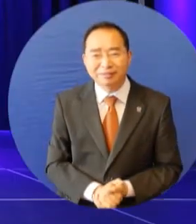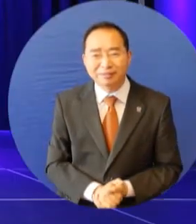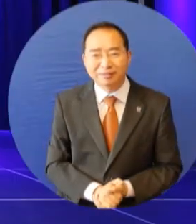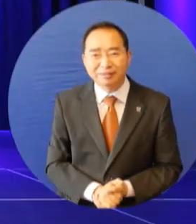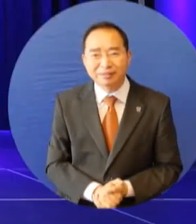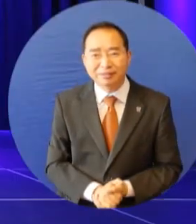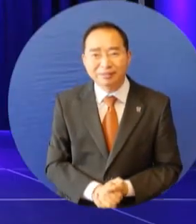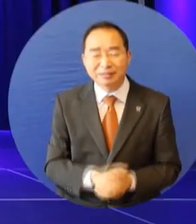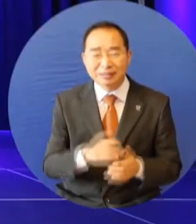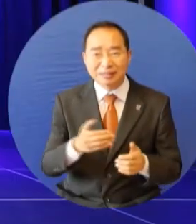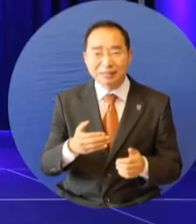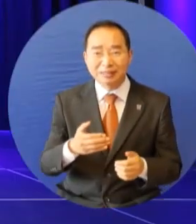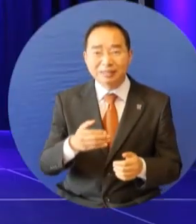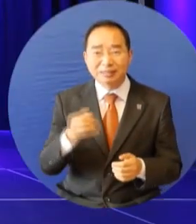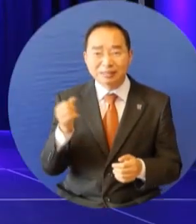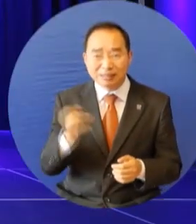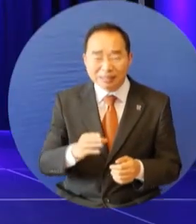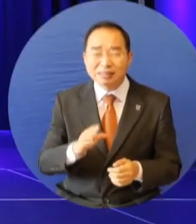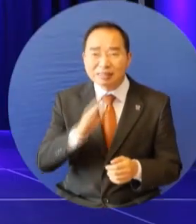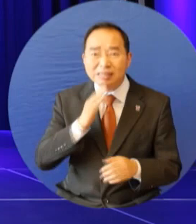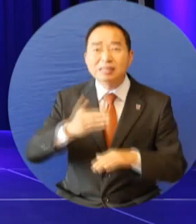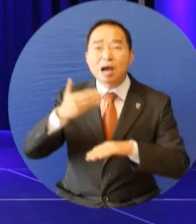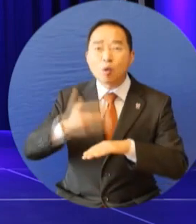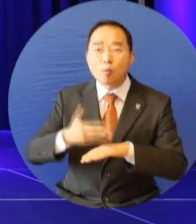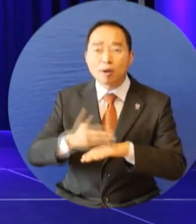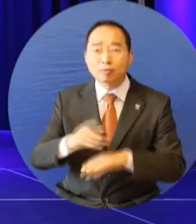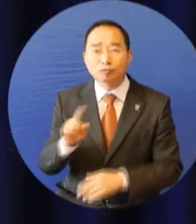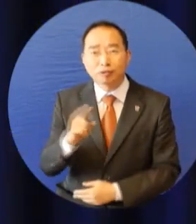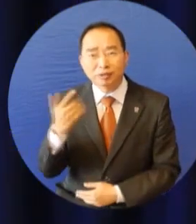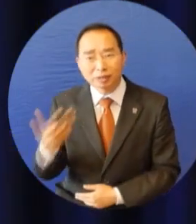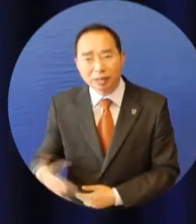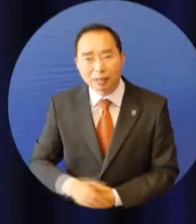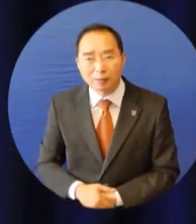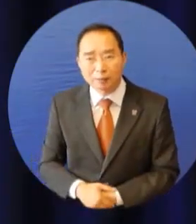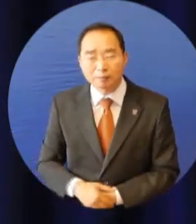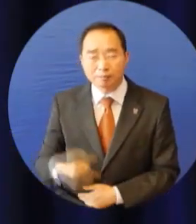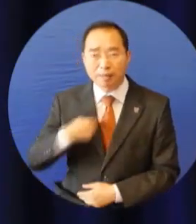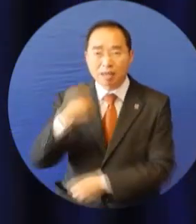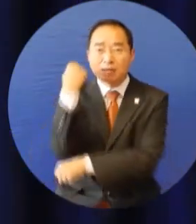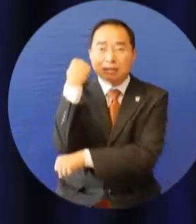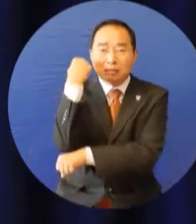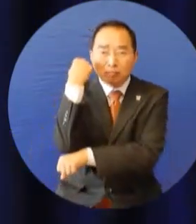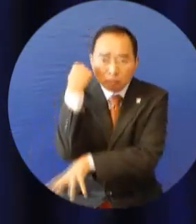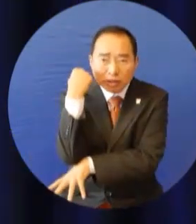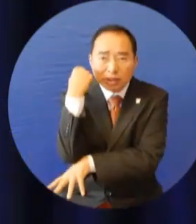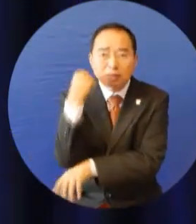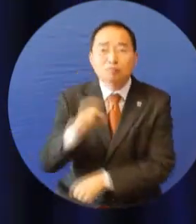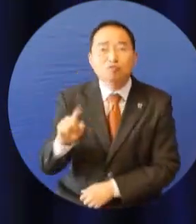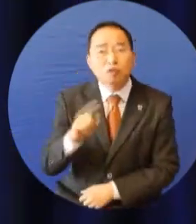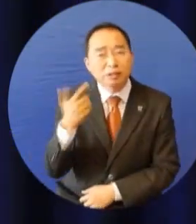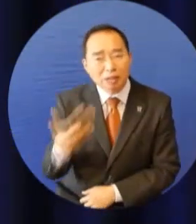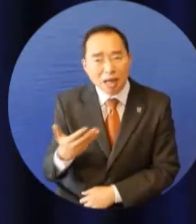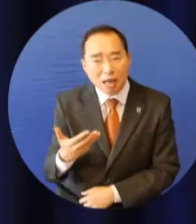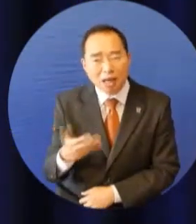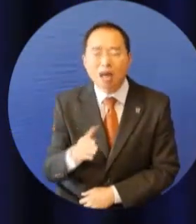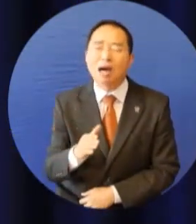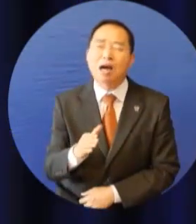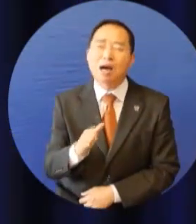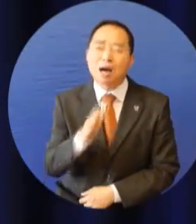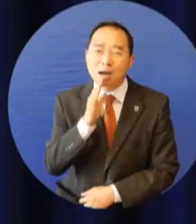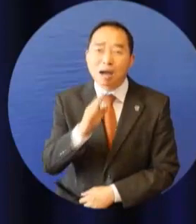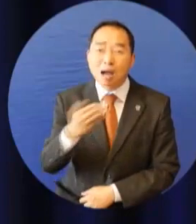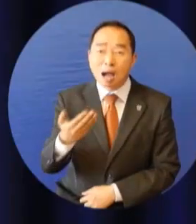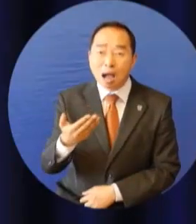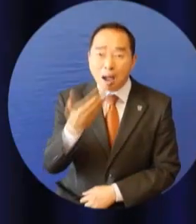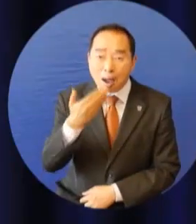것들을 우리가 이 시대에 다시 유추해서 진정한 고마운 것이 무엇인지, 나의 뿌리가 무엇인지,